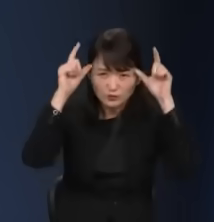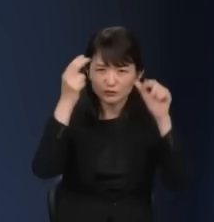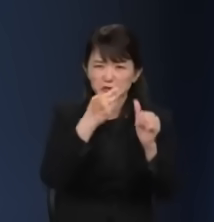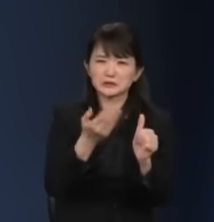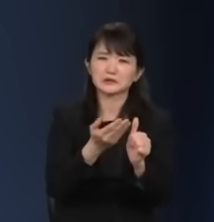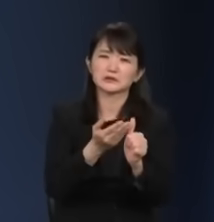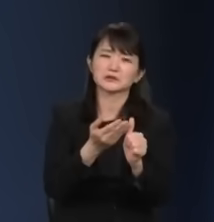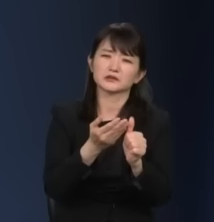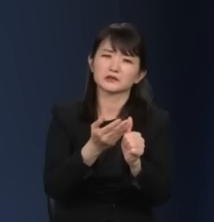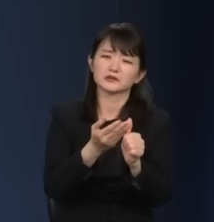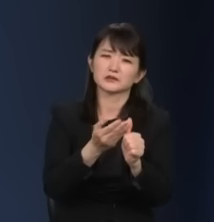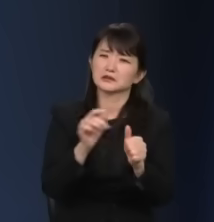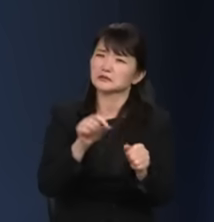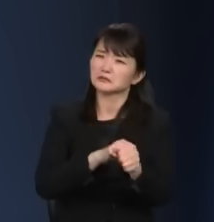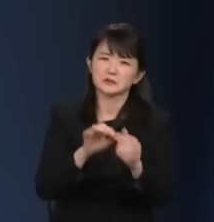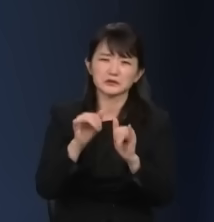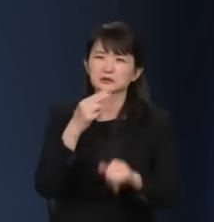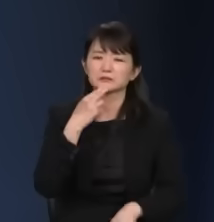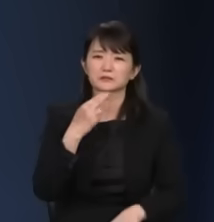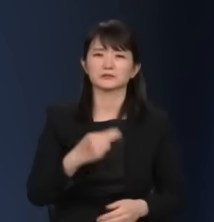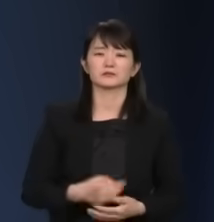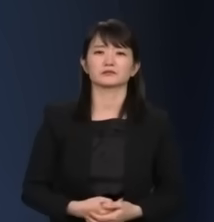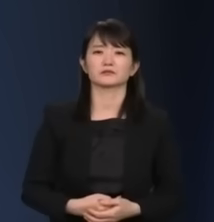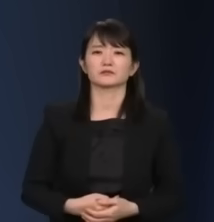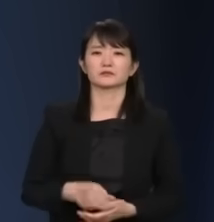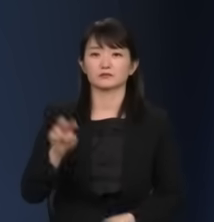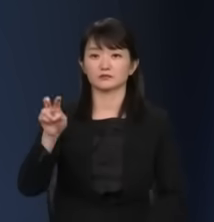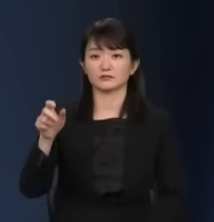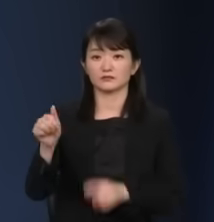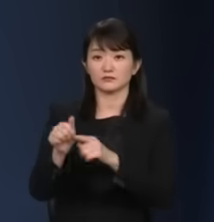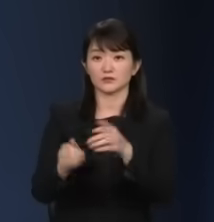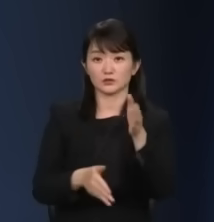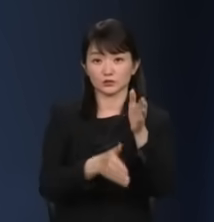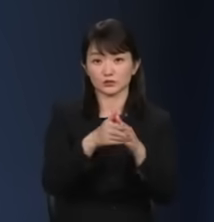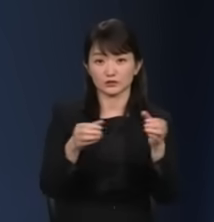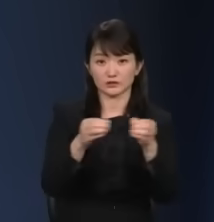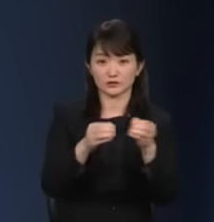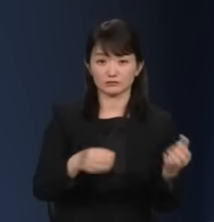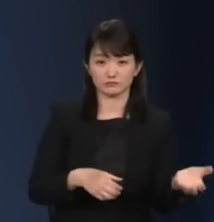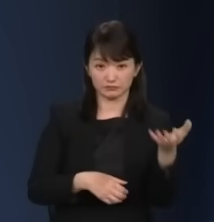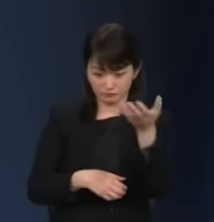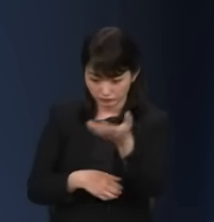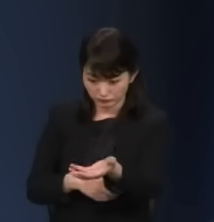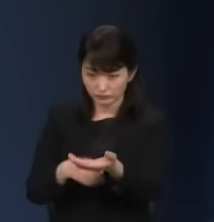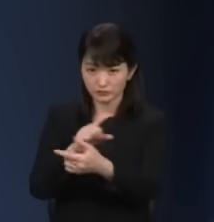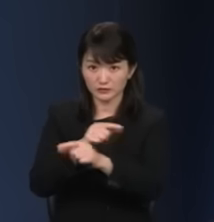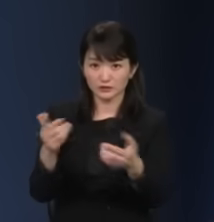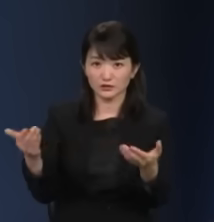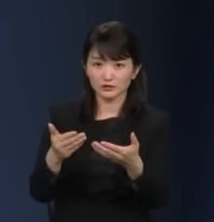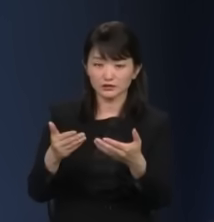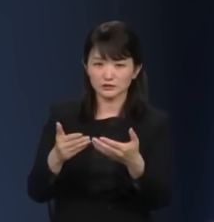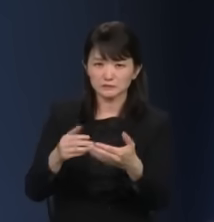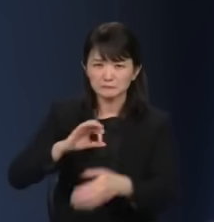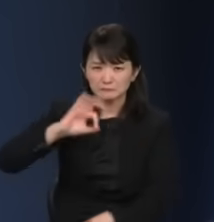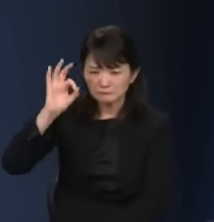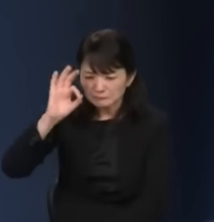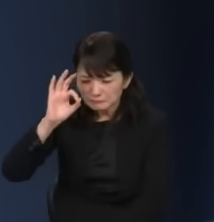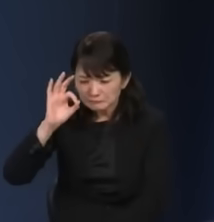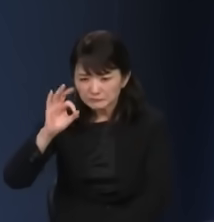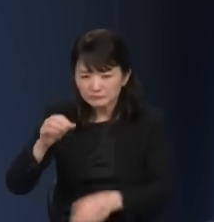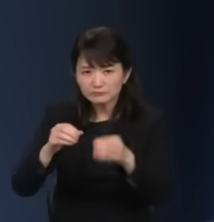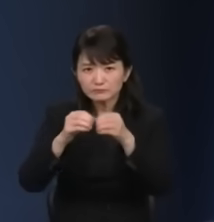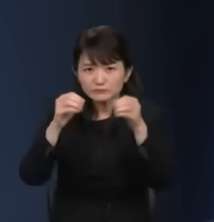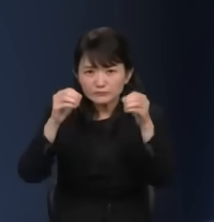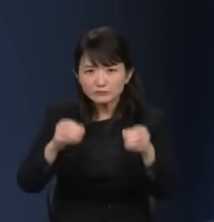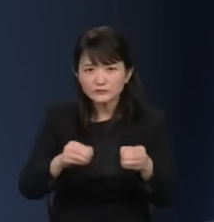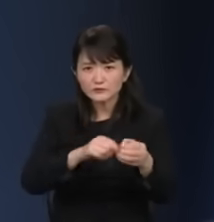없는 사람이라는 게 자기 표현입니다. 이랬던 명 씨가 도시 창원으로 떠납니다. 여러 일을 전전하다가 동창회 명부